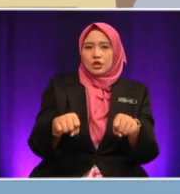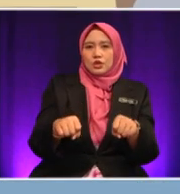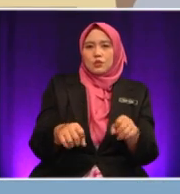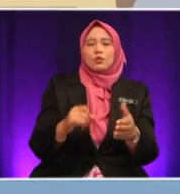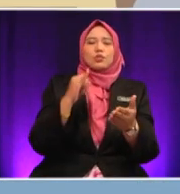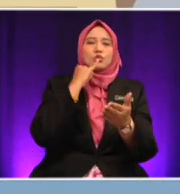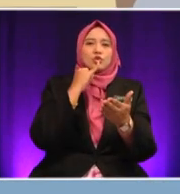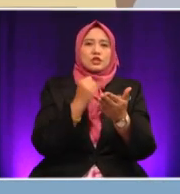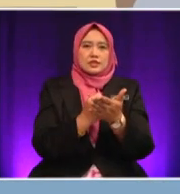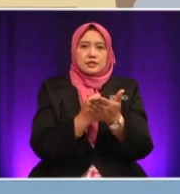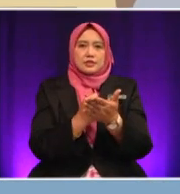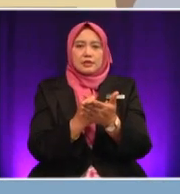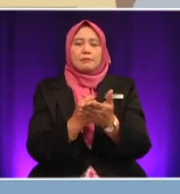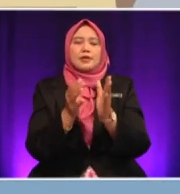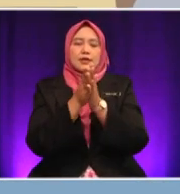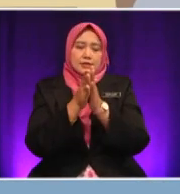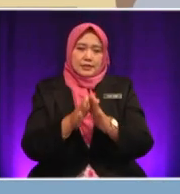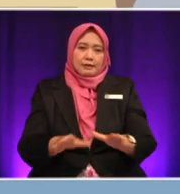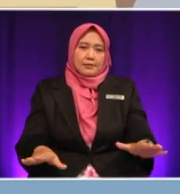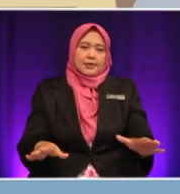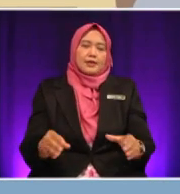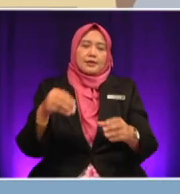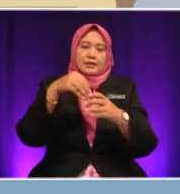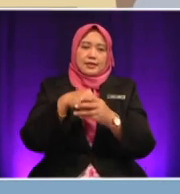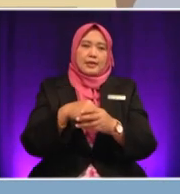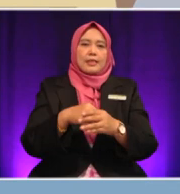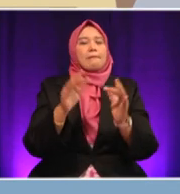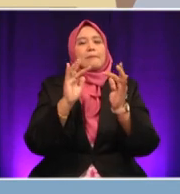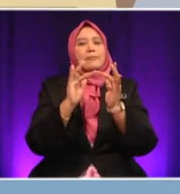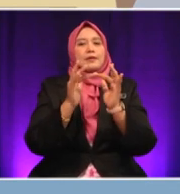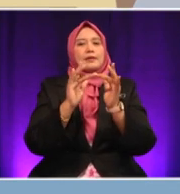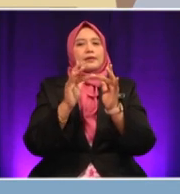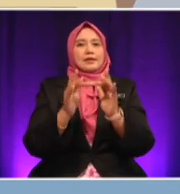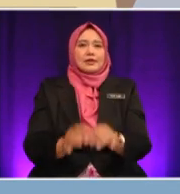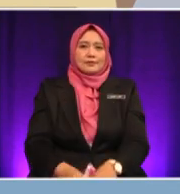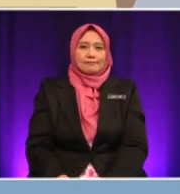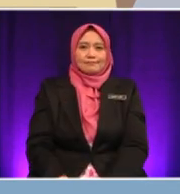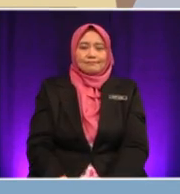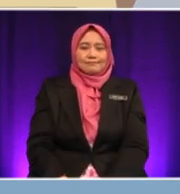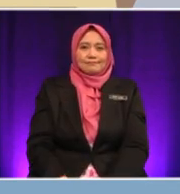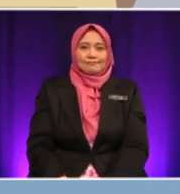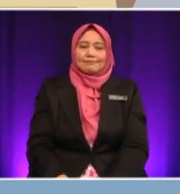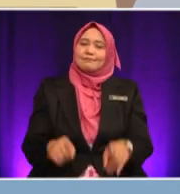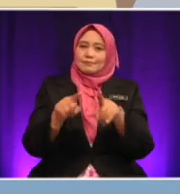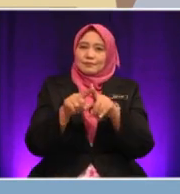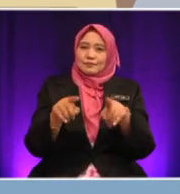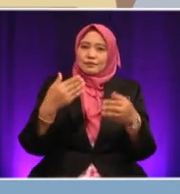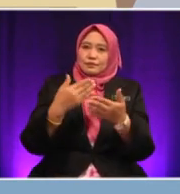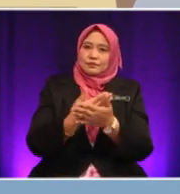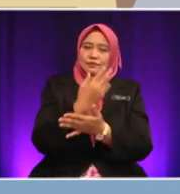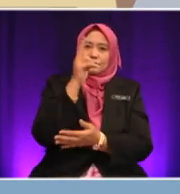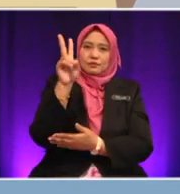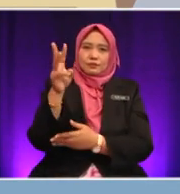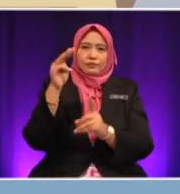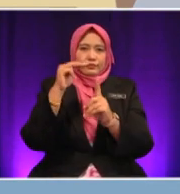dia punya menjamin penjagaan secara dalam tarian Ken oke bagus jawaban itu tapi baru dua markah dapat tadi dapat satu